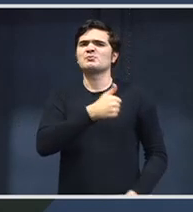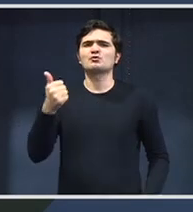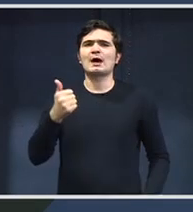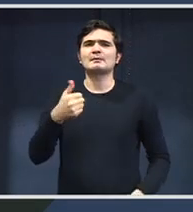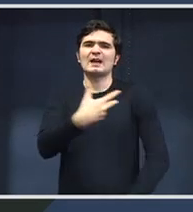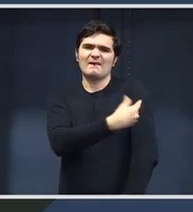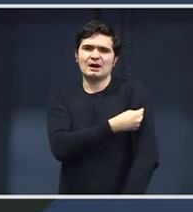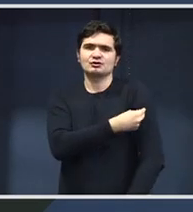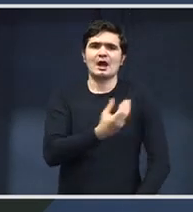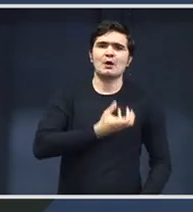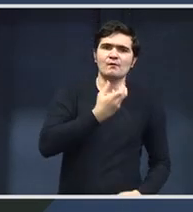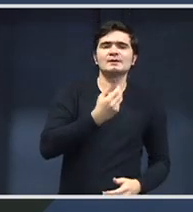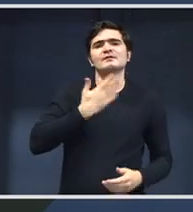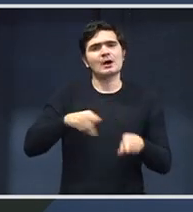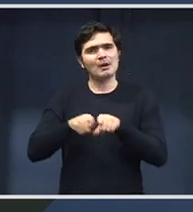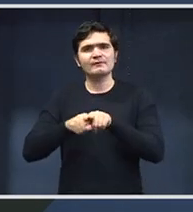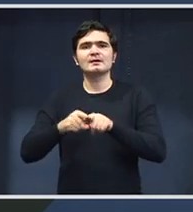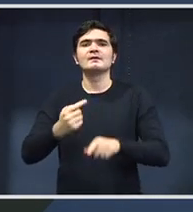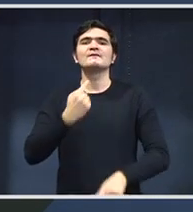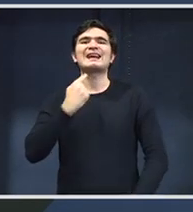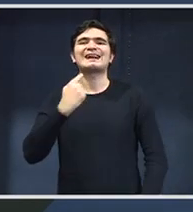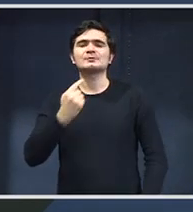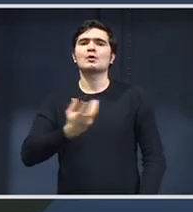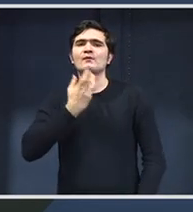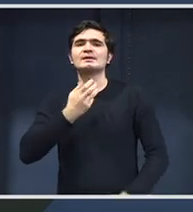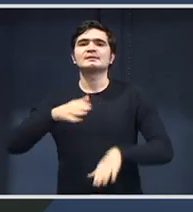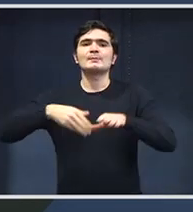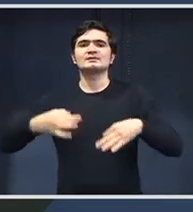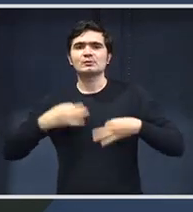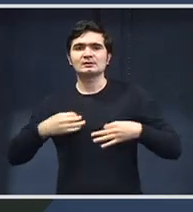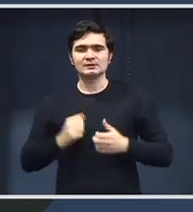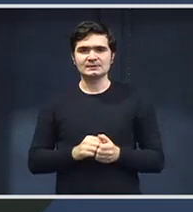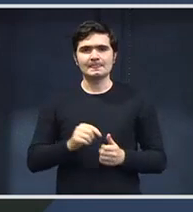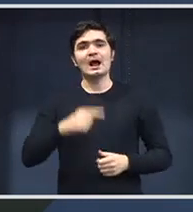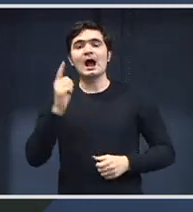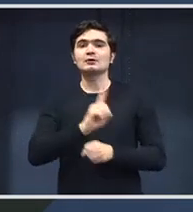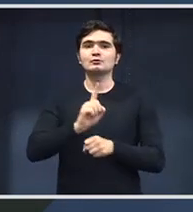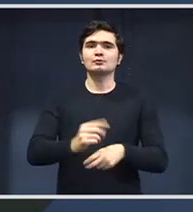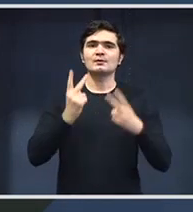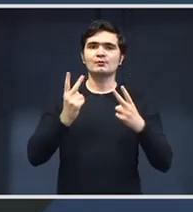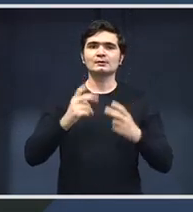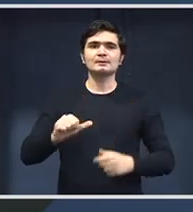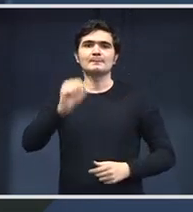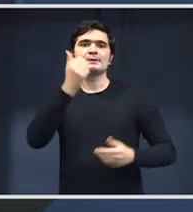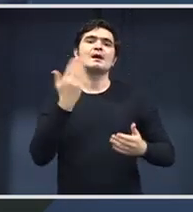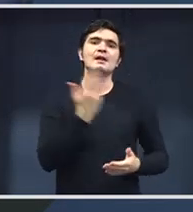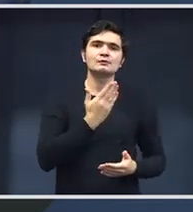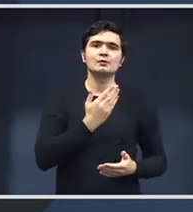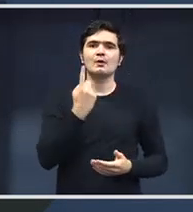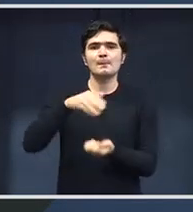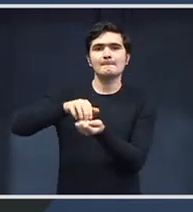una a Ministerului Sănătății săptămânal. Un alt lucru important pe care l-am dat astăzi este în primă lectură, un